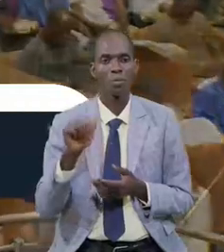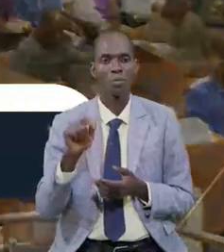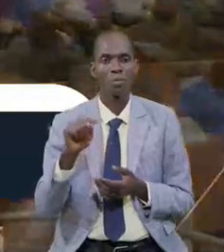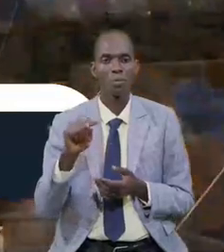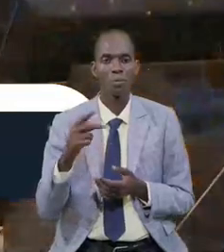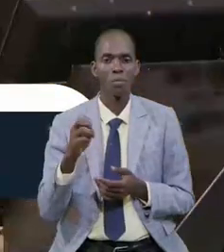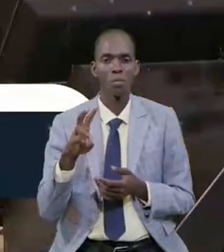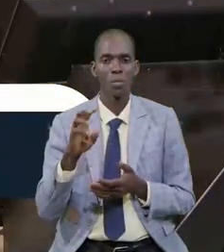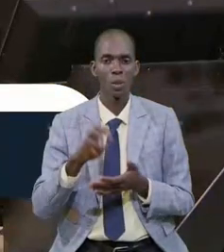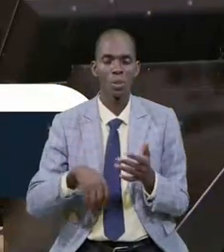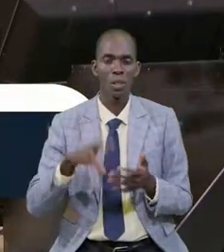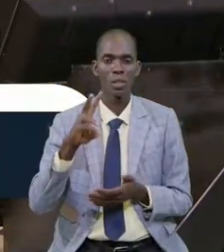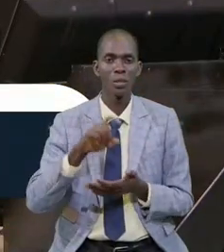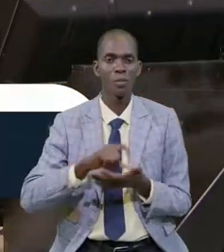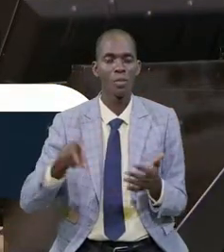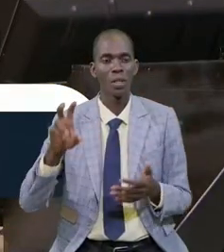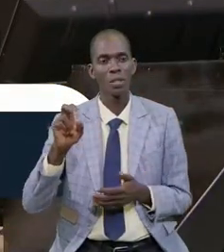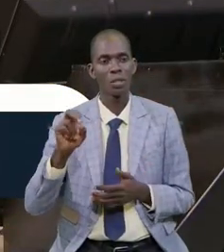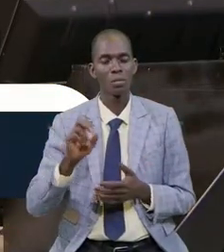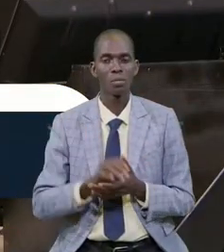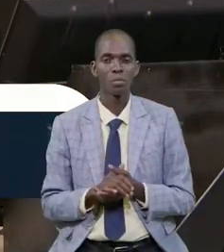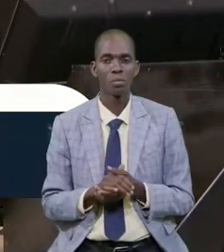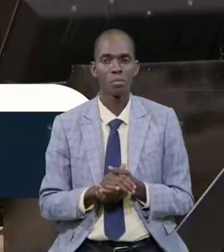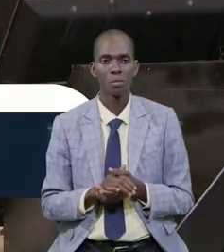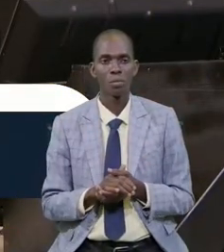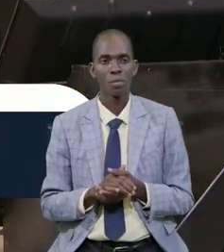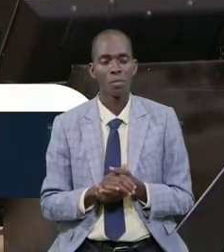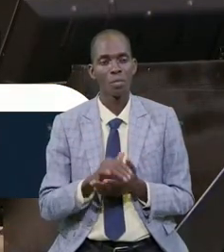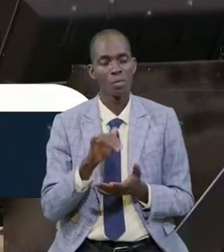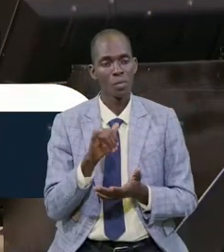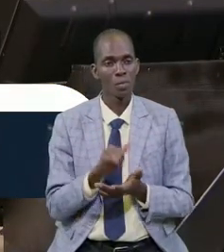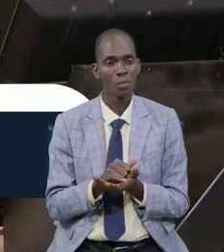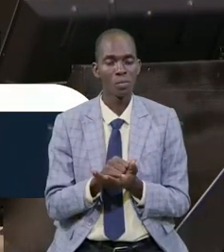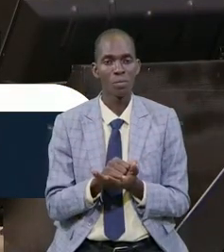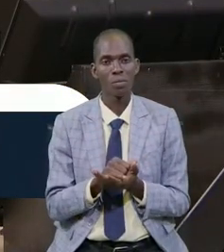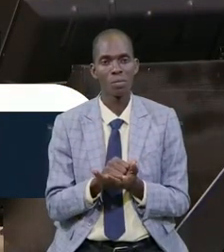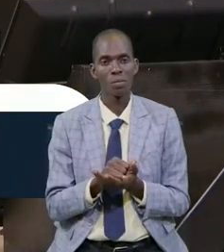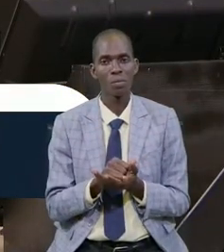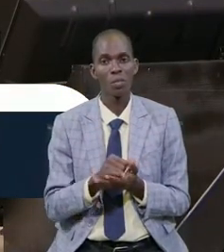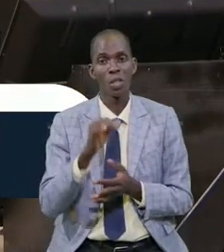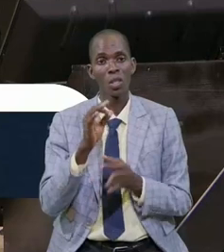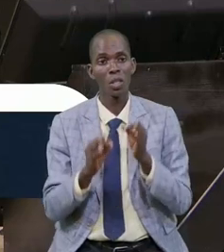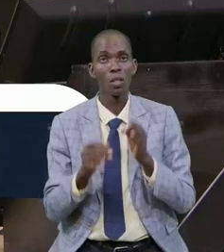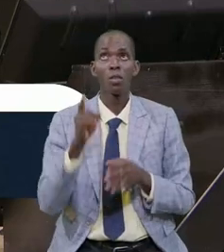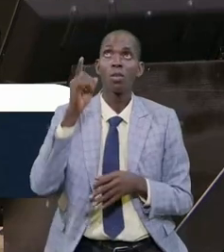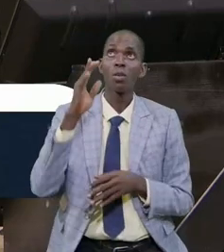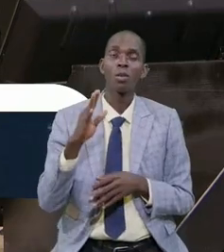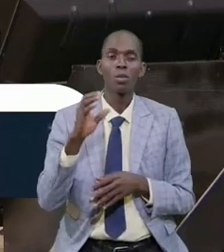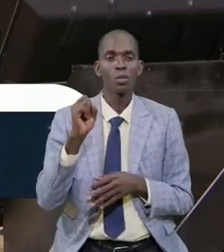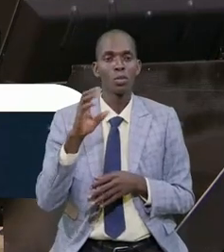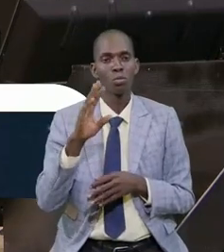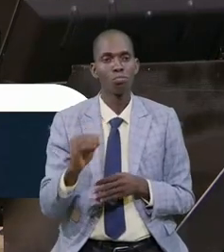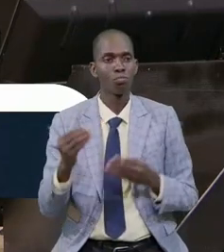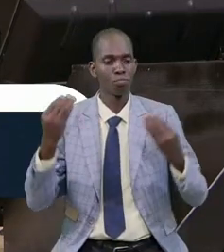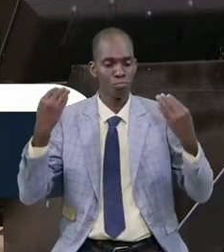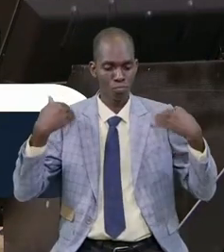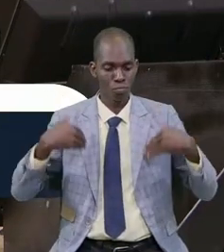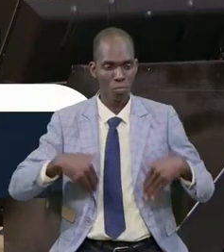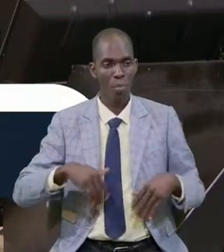Matthieu 6, le verset 30 dit, « Si Dieu